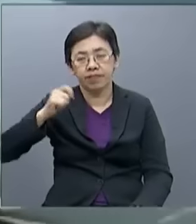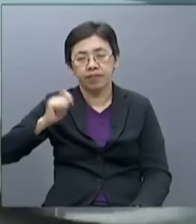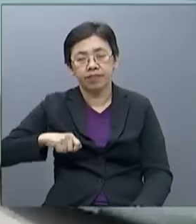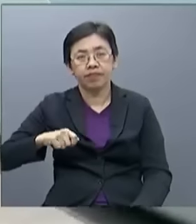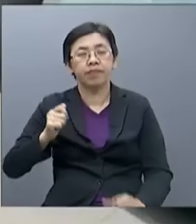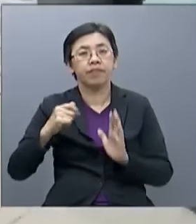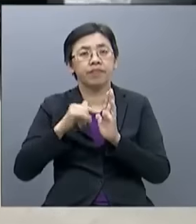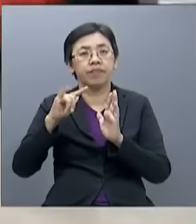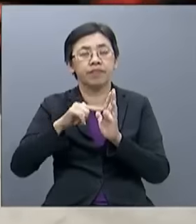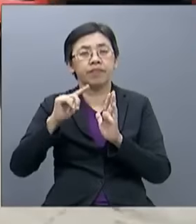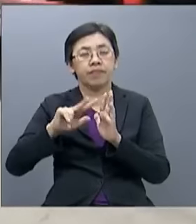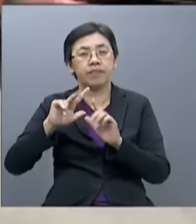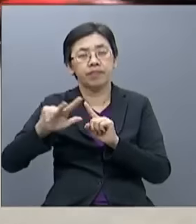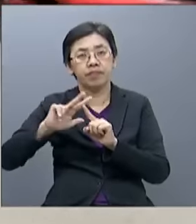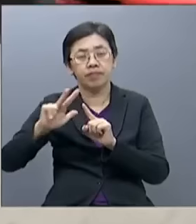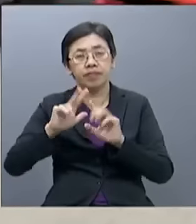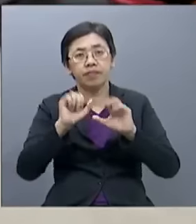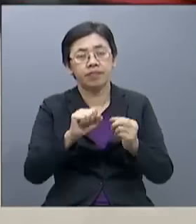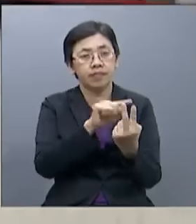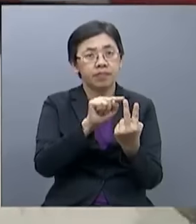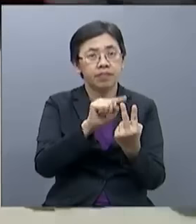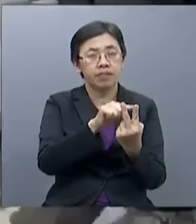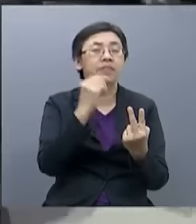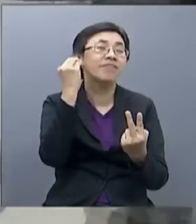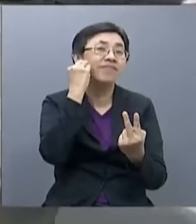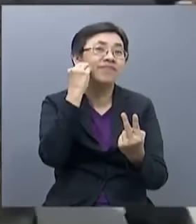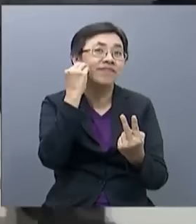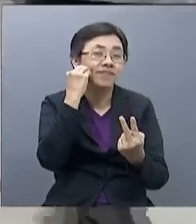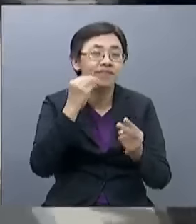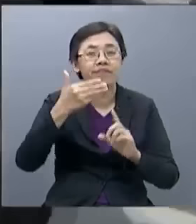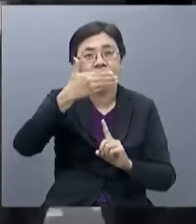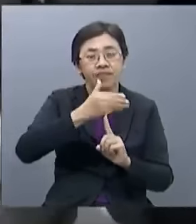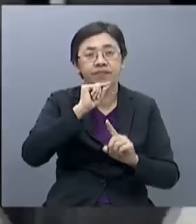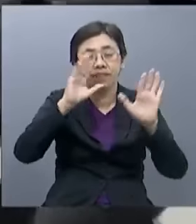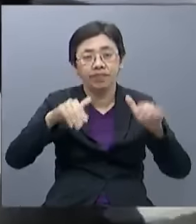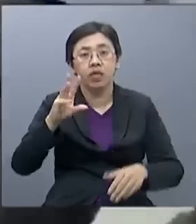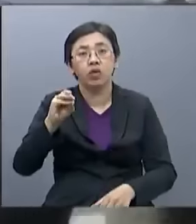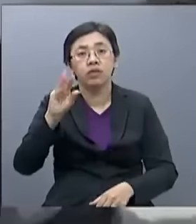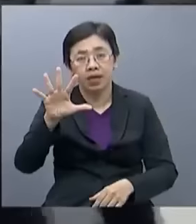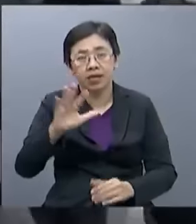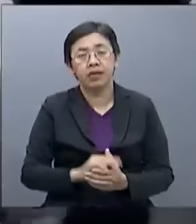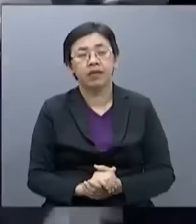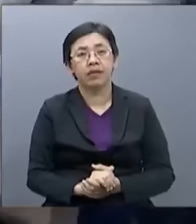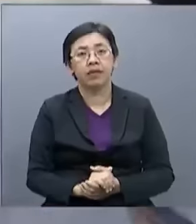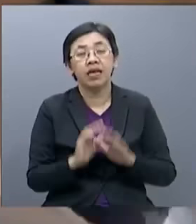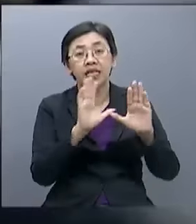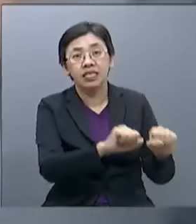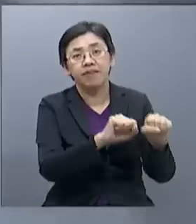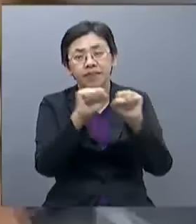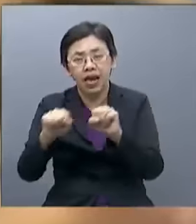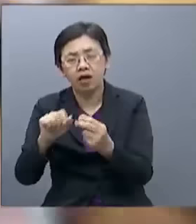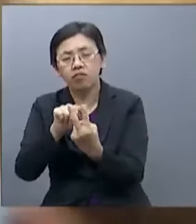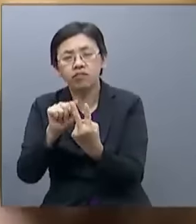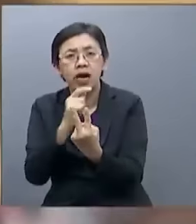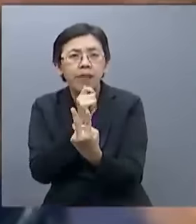เข้าจับกลุ่มผู้ต้องหาทั้ง2คนที่บ้านพักย่านซอยรามอินทรา65และนำตัวมาสอบสวนที่ก